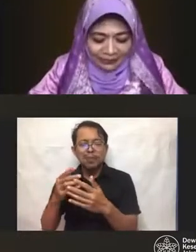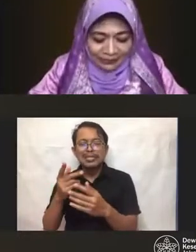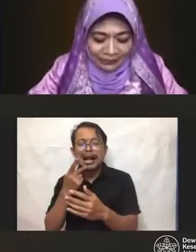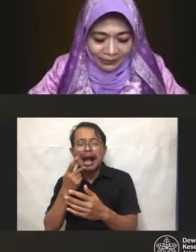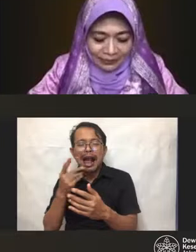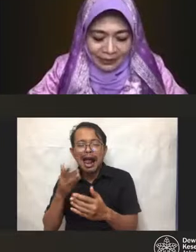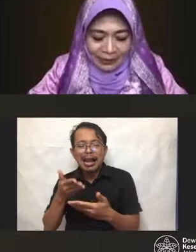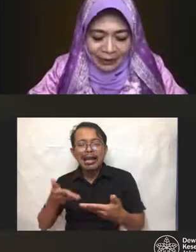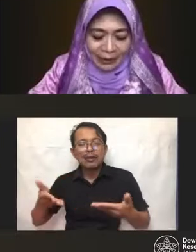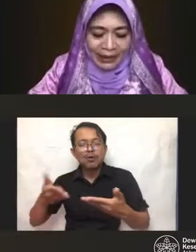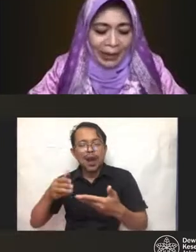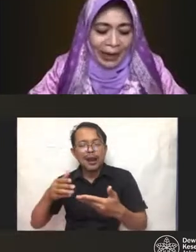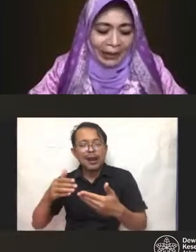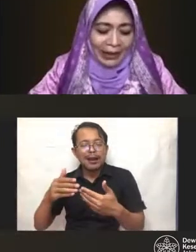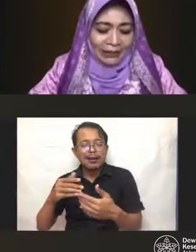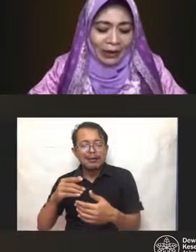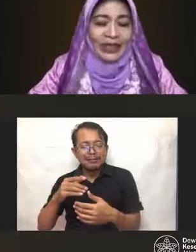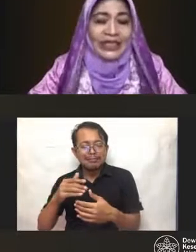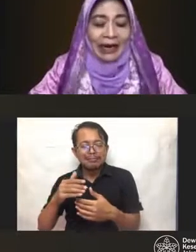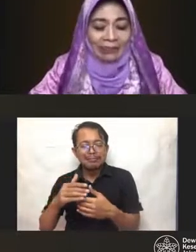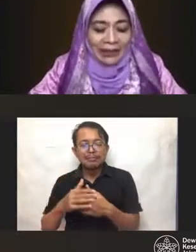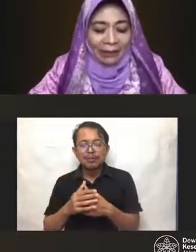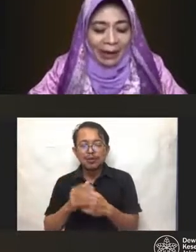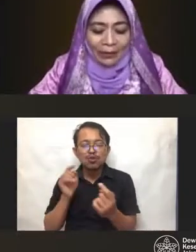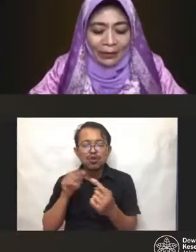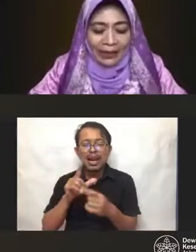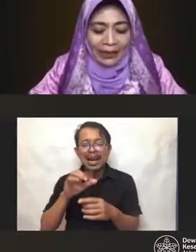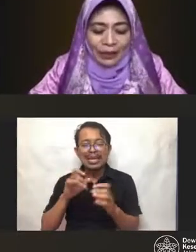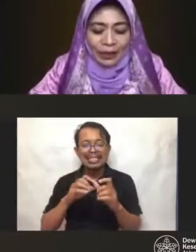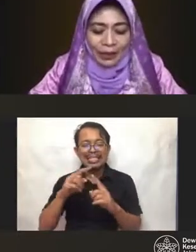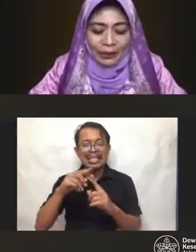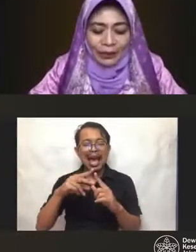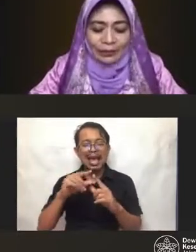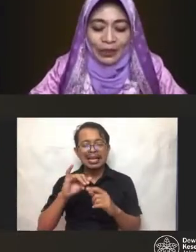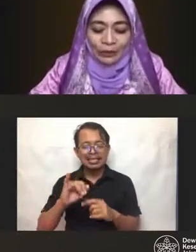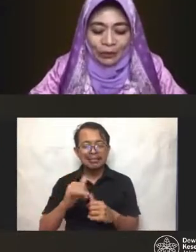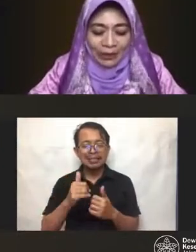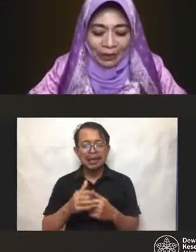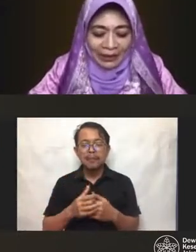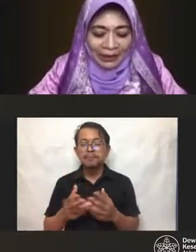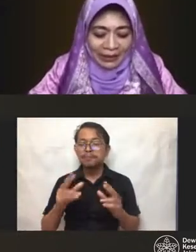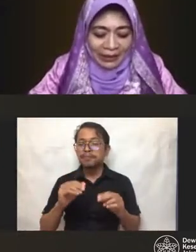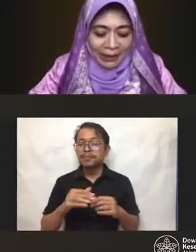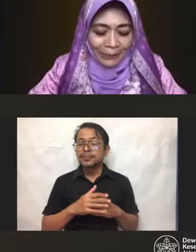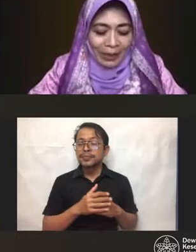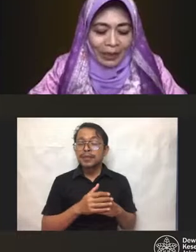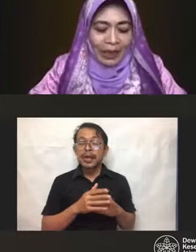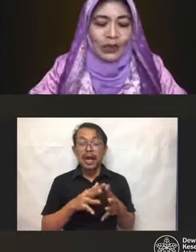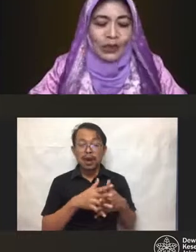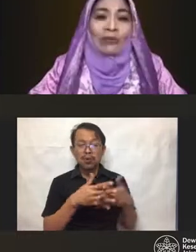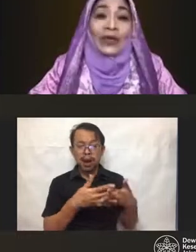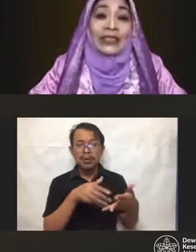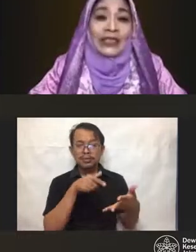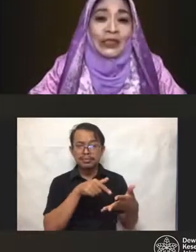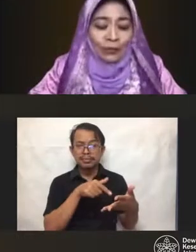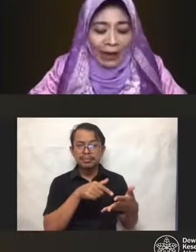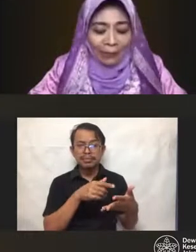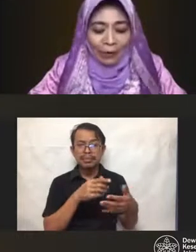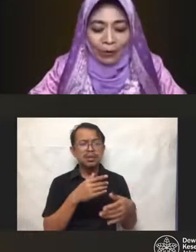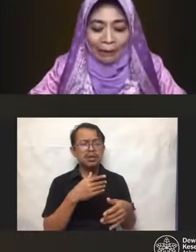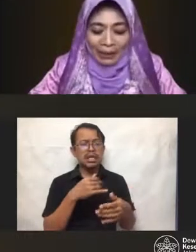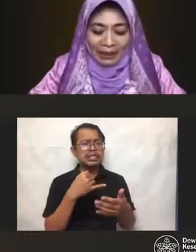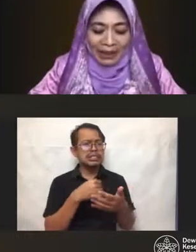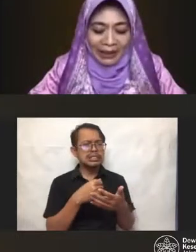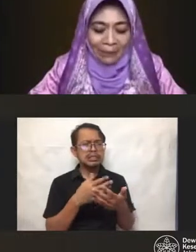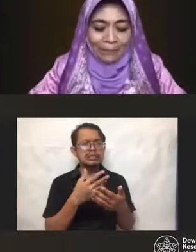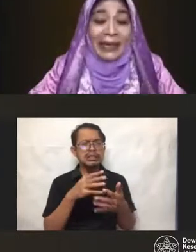alam. Kenapa? Karena kalau di dalam Islam, Al-Quran dan Sunnah Rasul sebagai sumber utama ajaran Islam, itu memuat sejumlah